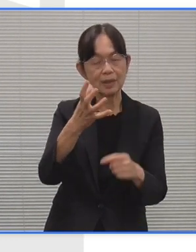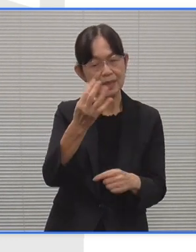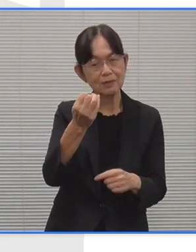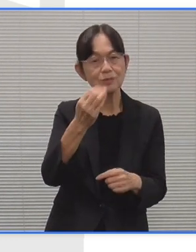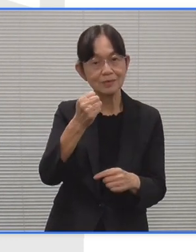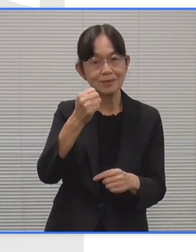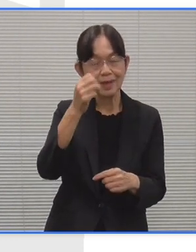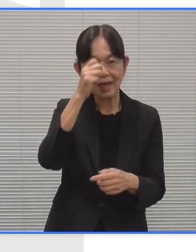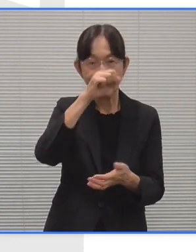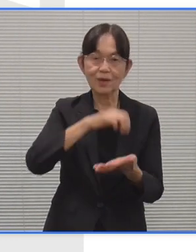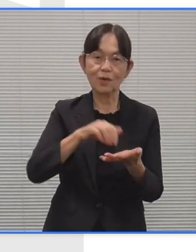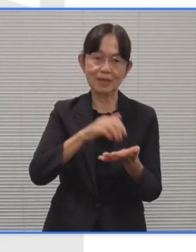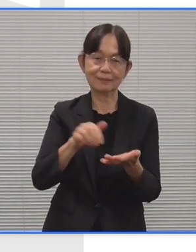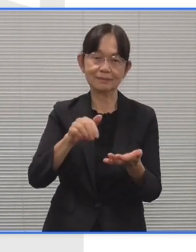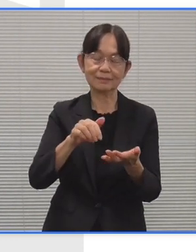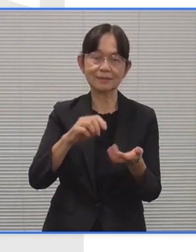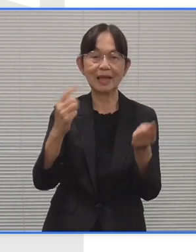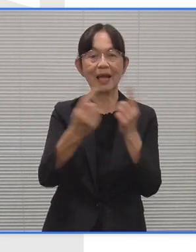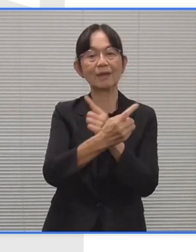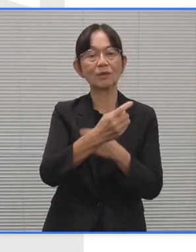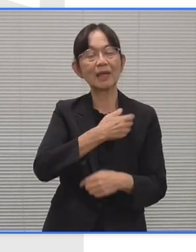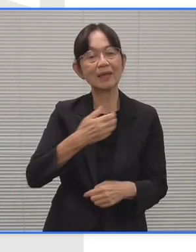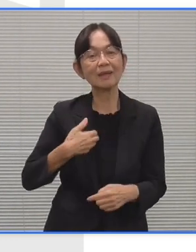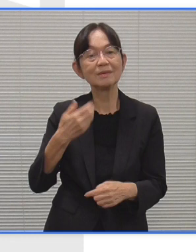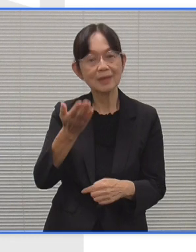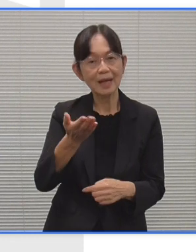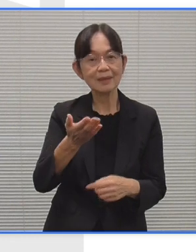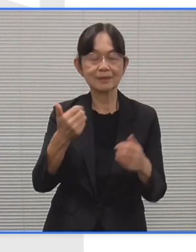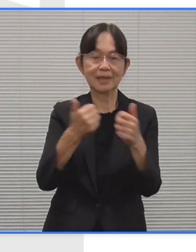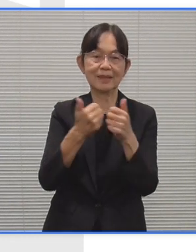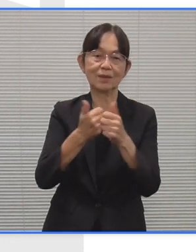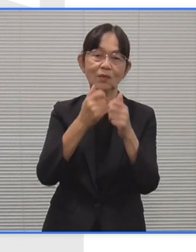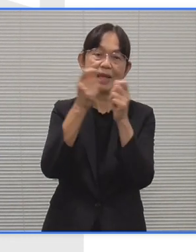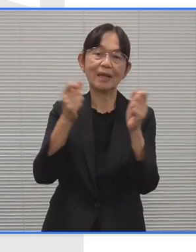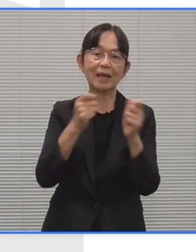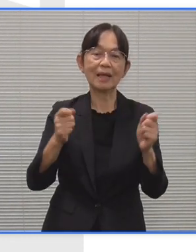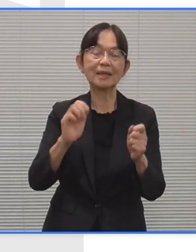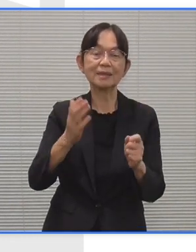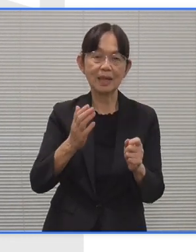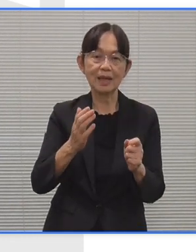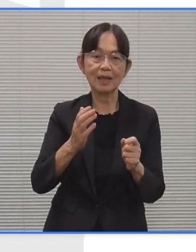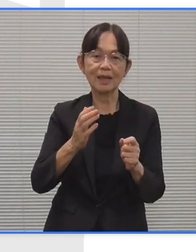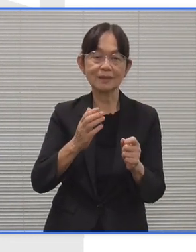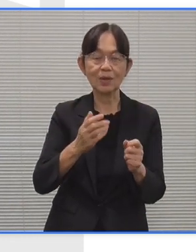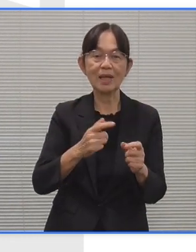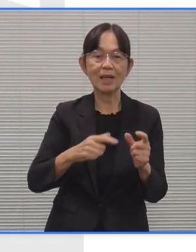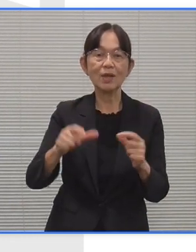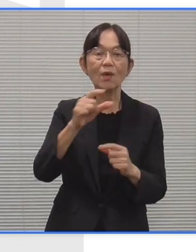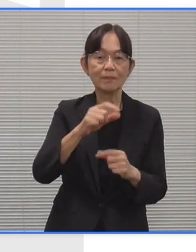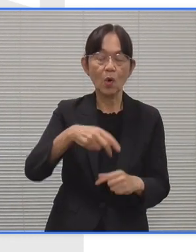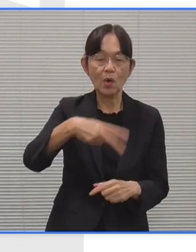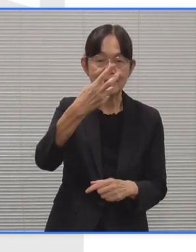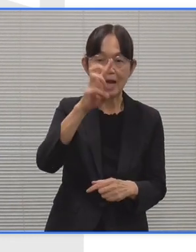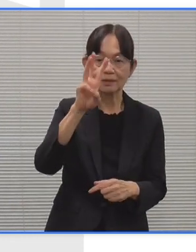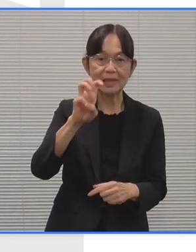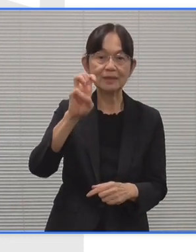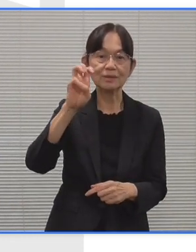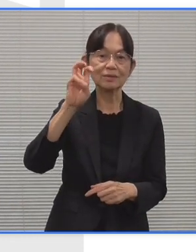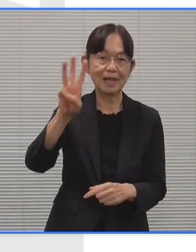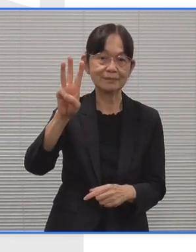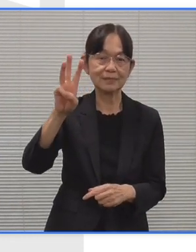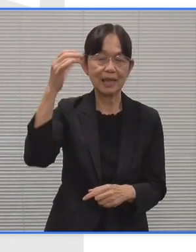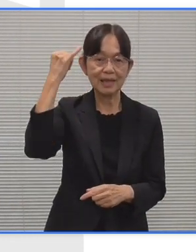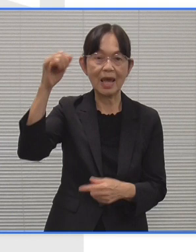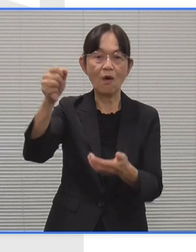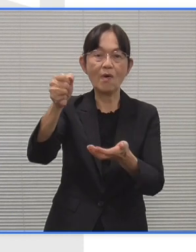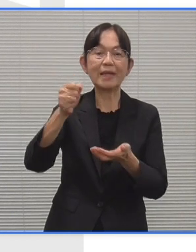できるかっていうのはまた今後の検討にもよるんですけれども、それよりもやっぱり233お声をいただいて、それ